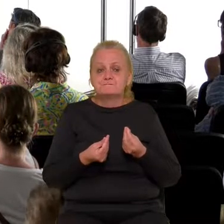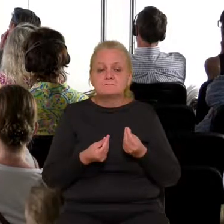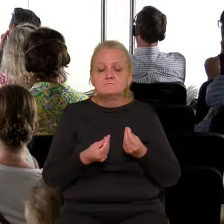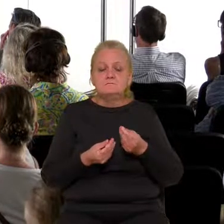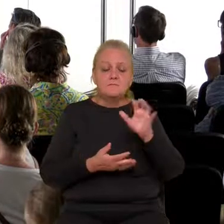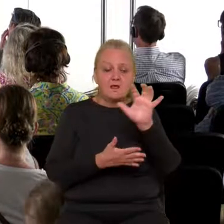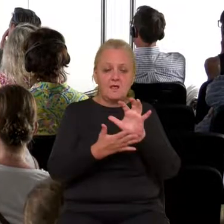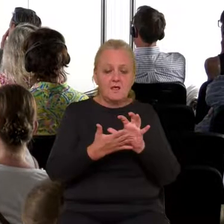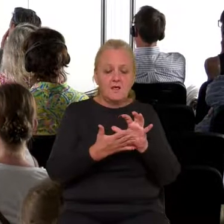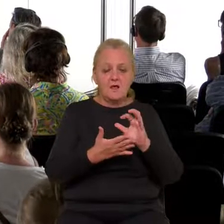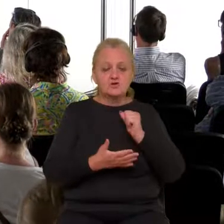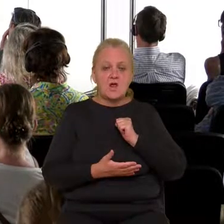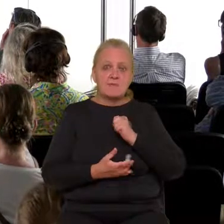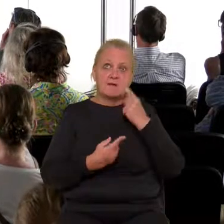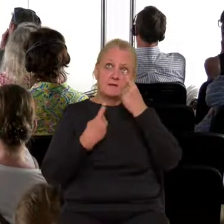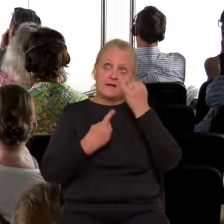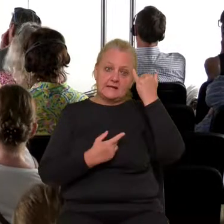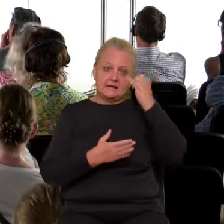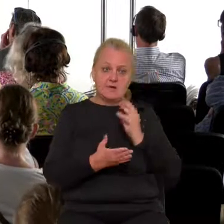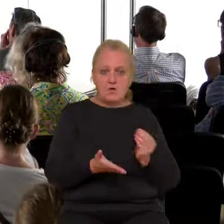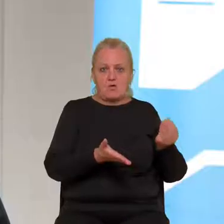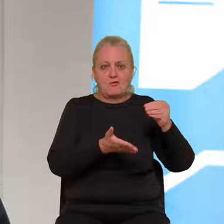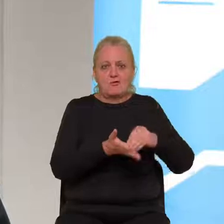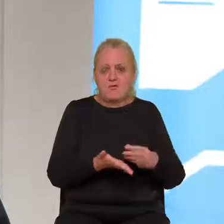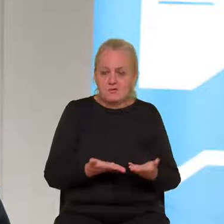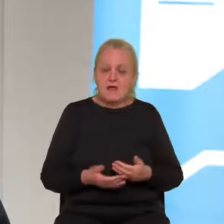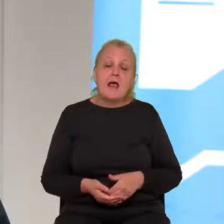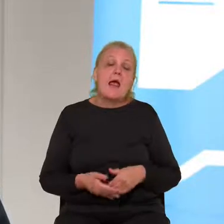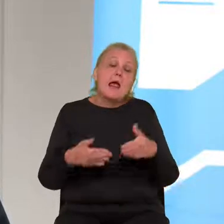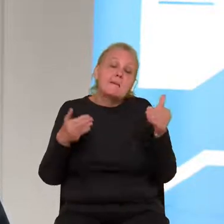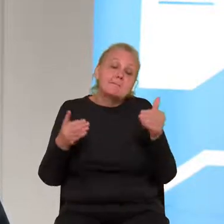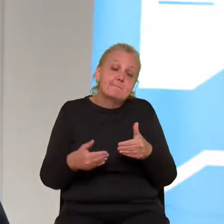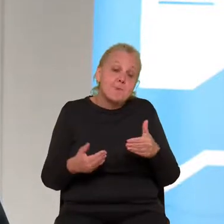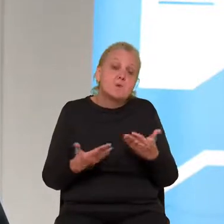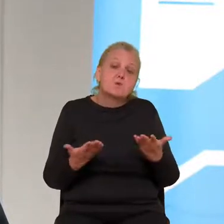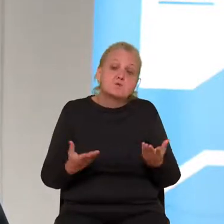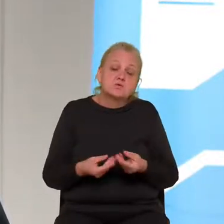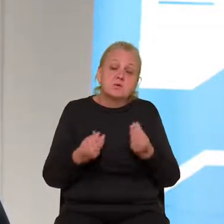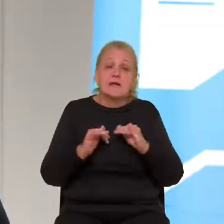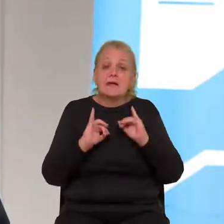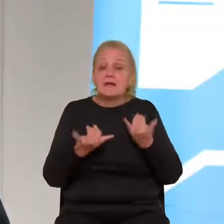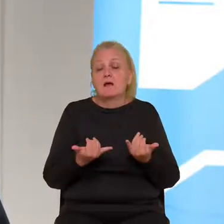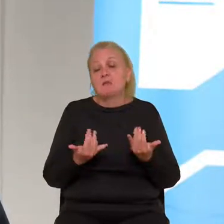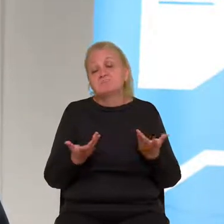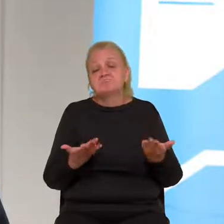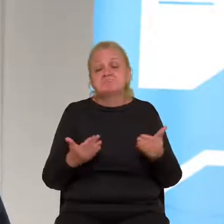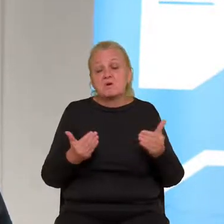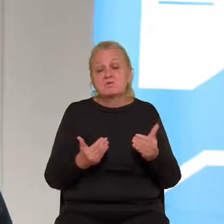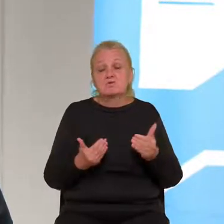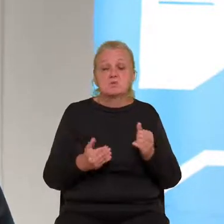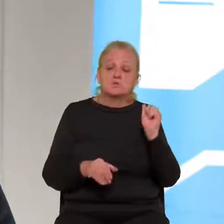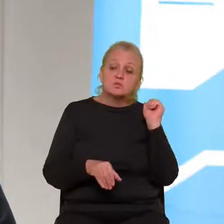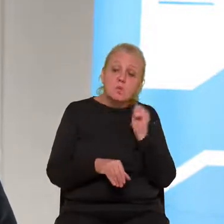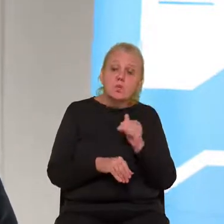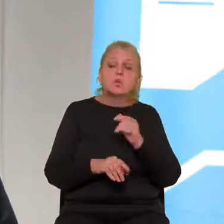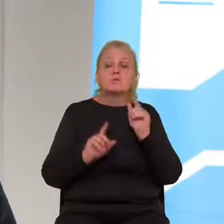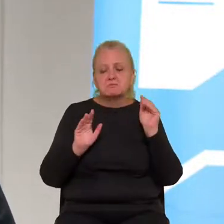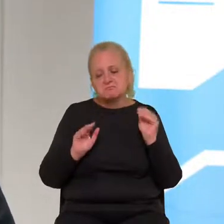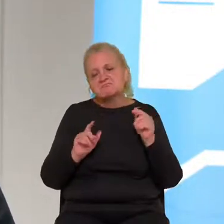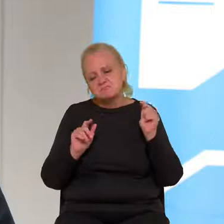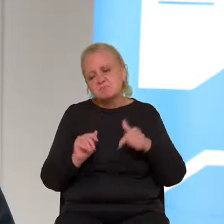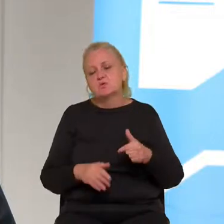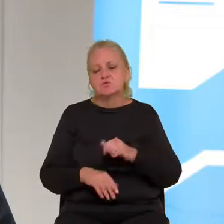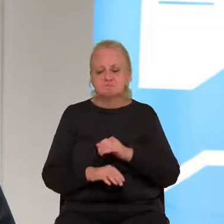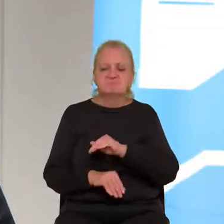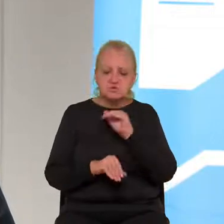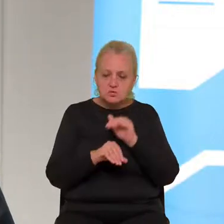wmanewrować samego siebie w jakąś ideologię. A może jakby z góry musimy się pogodzić, czy pisarz, czy ty musisz się